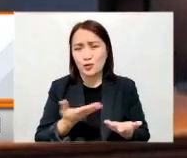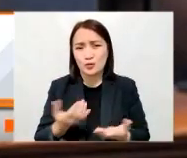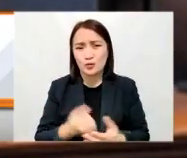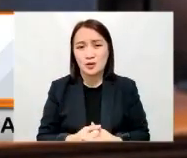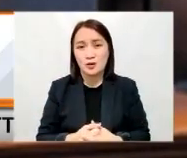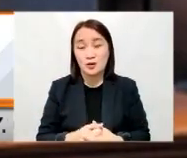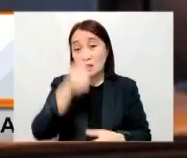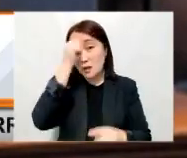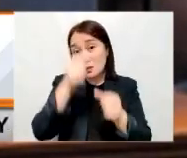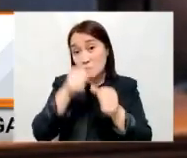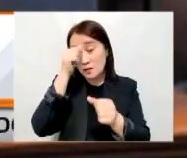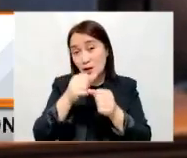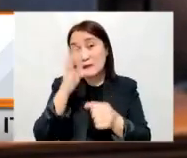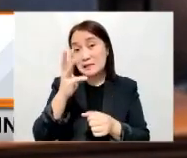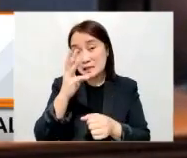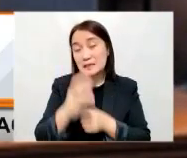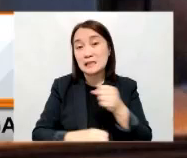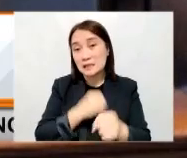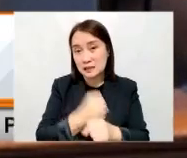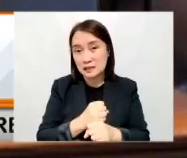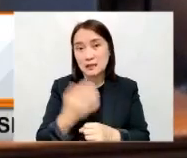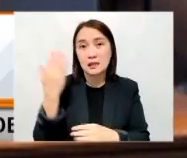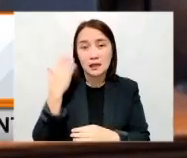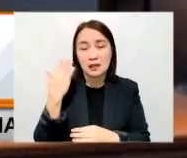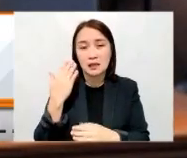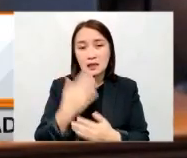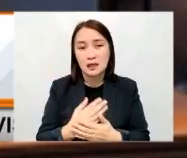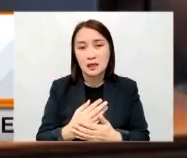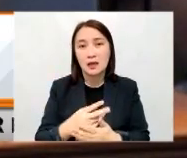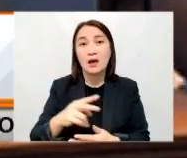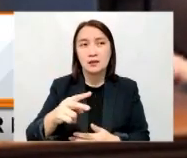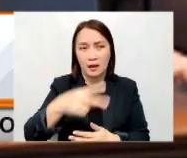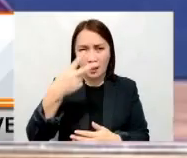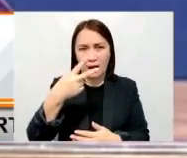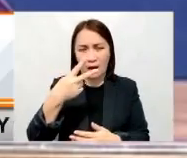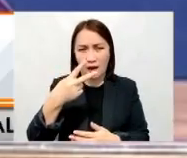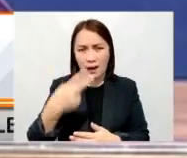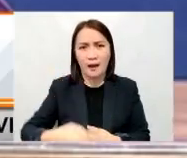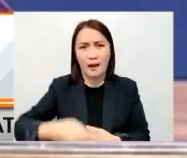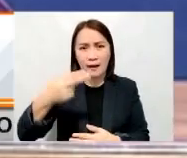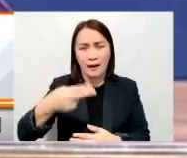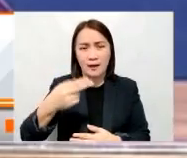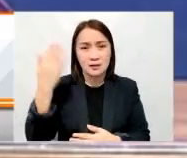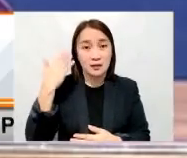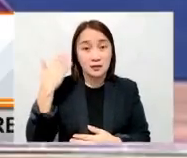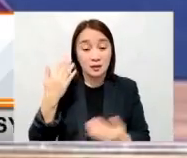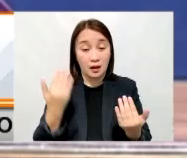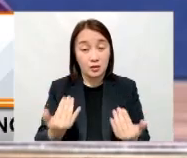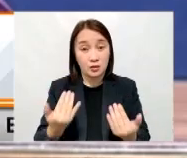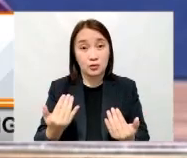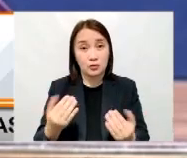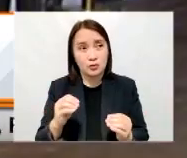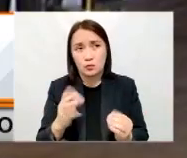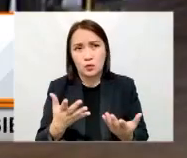Matatanda ang 6 na taong naging Senate President pro tempore o pangalawa sa pinakamataas sa Senate leader si Jinggoy noon. Pero ngayon, wala raw siyang